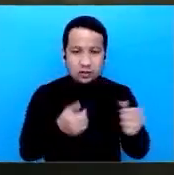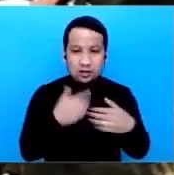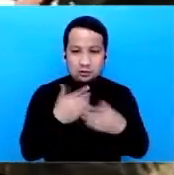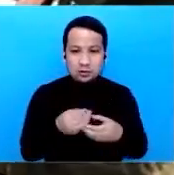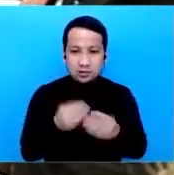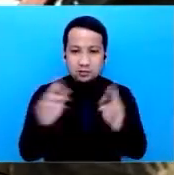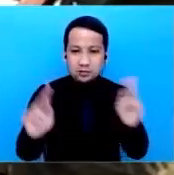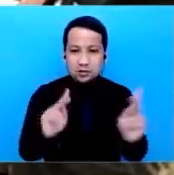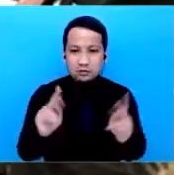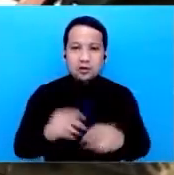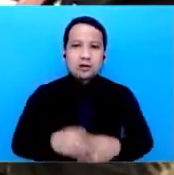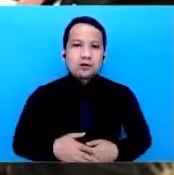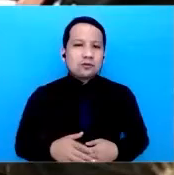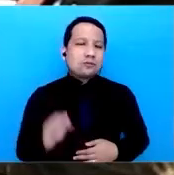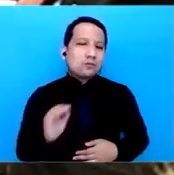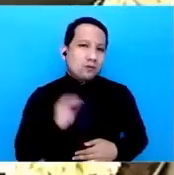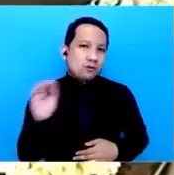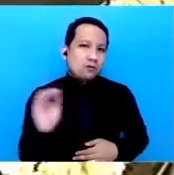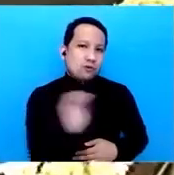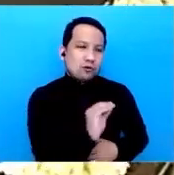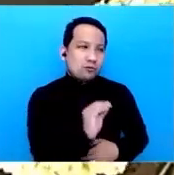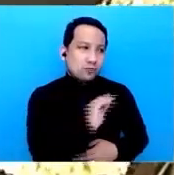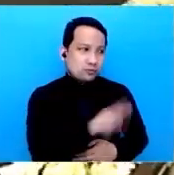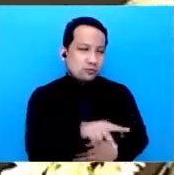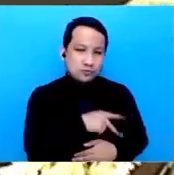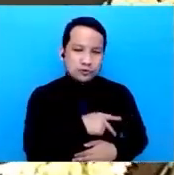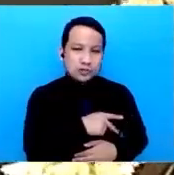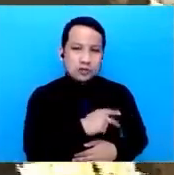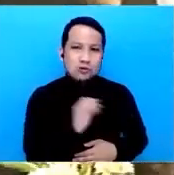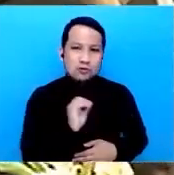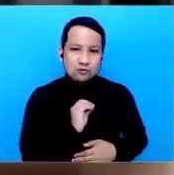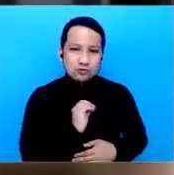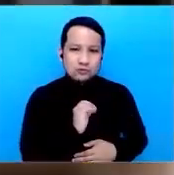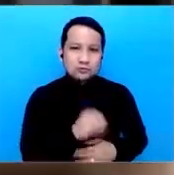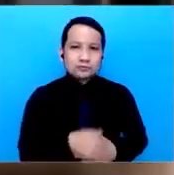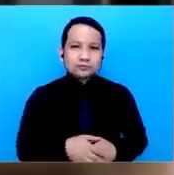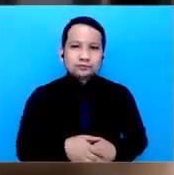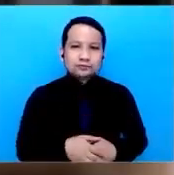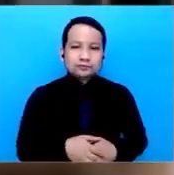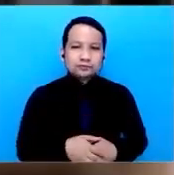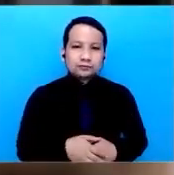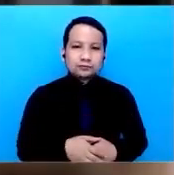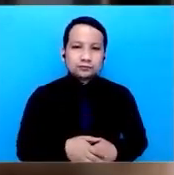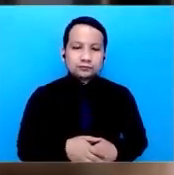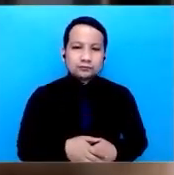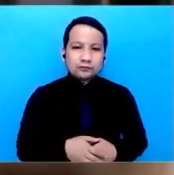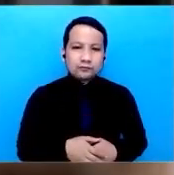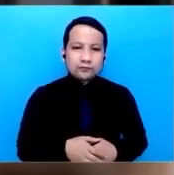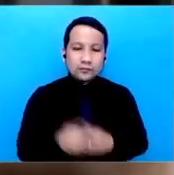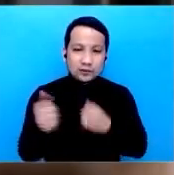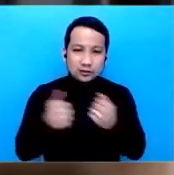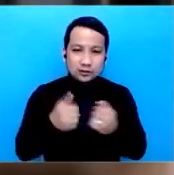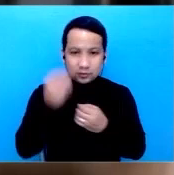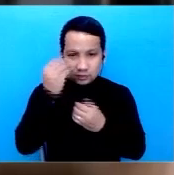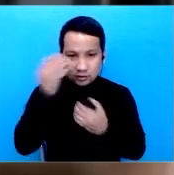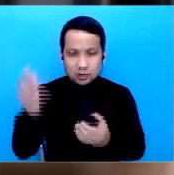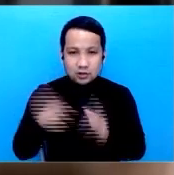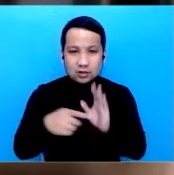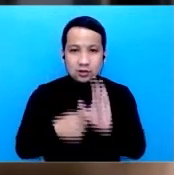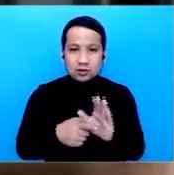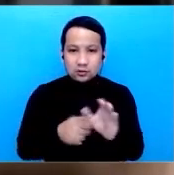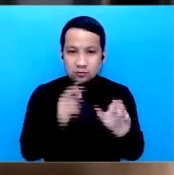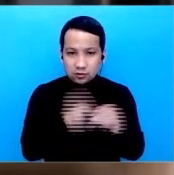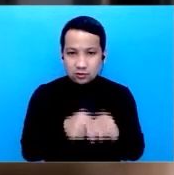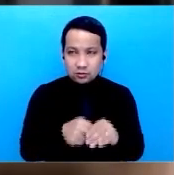nakakarami, mas inuuna raw ang personal na interes. So a candidate must capture only between 18 to